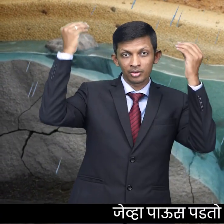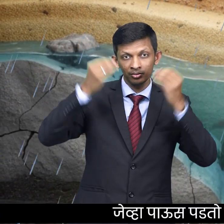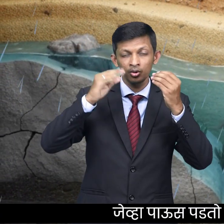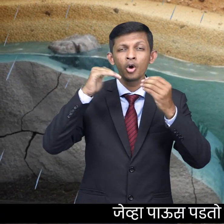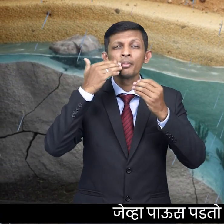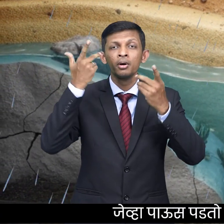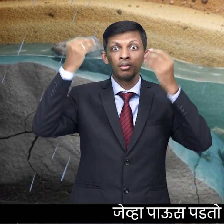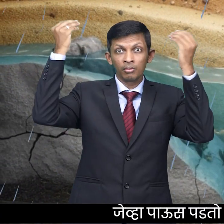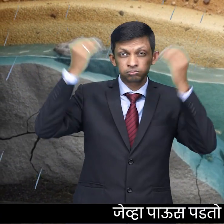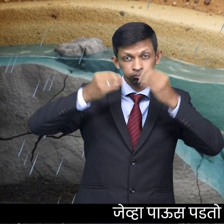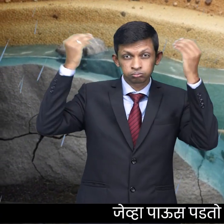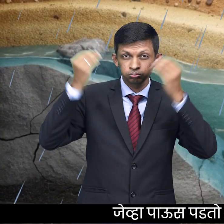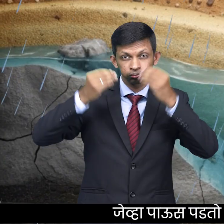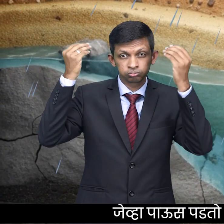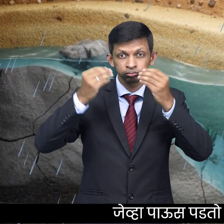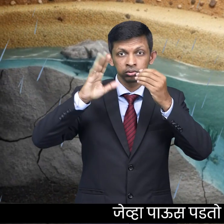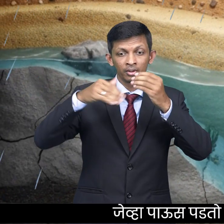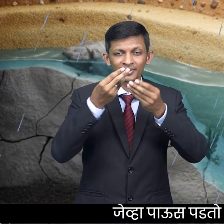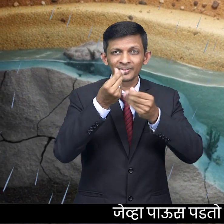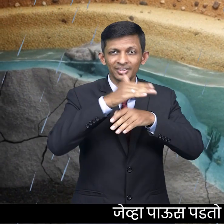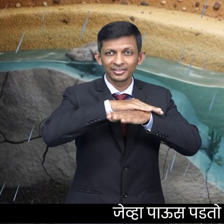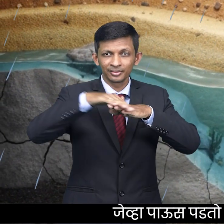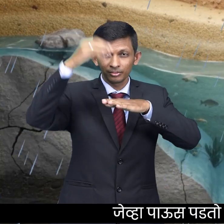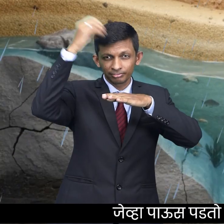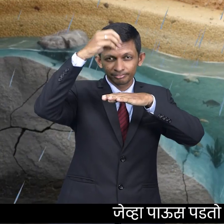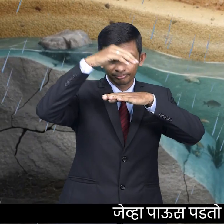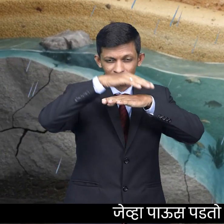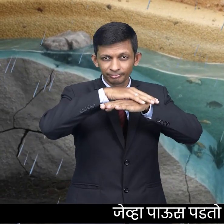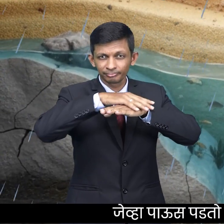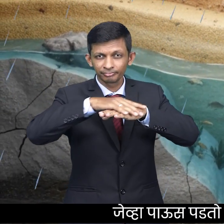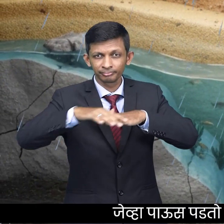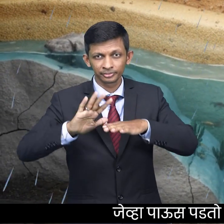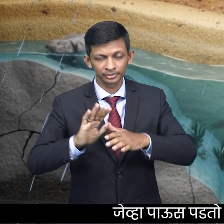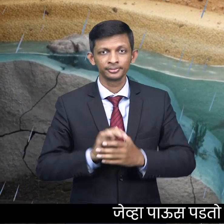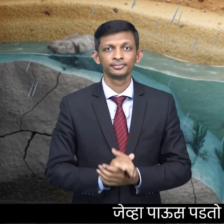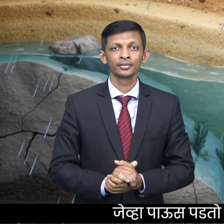जेव्हा पाऊस पडतो तेव्हा काही पावसाचे पाणी जमिनीत मुरते.